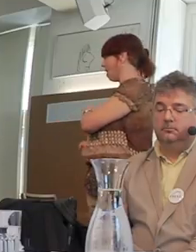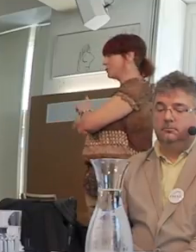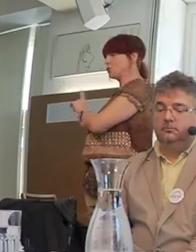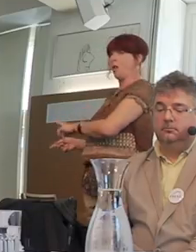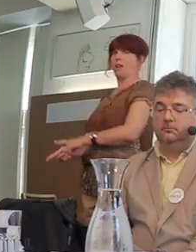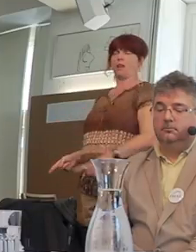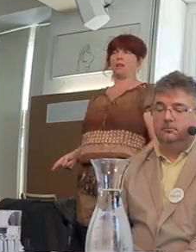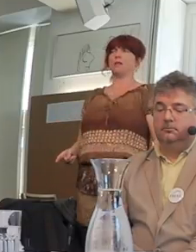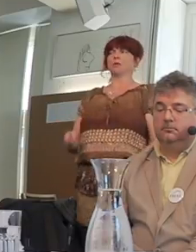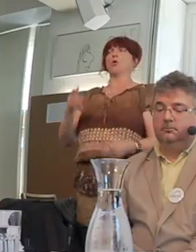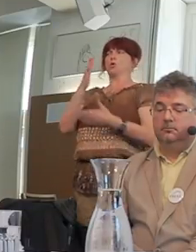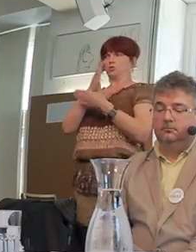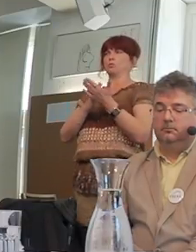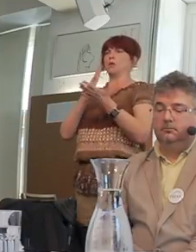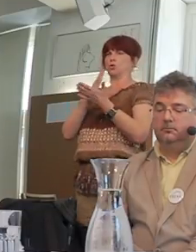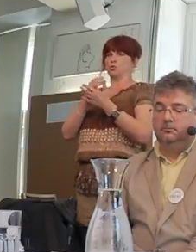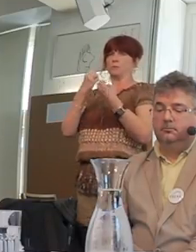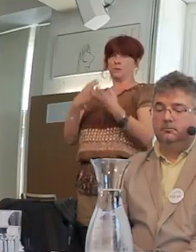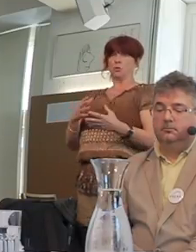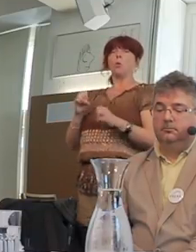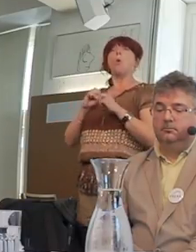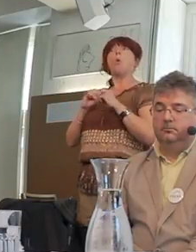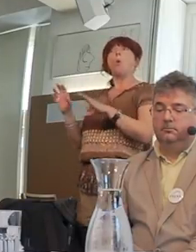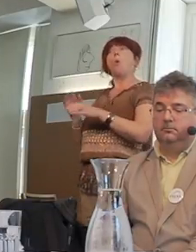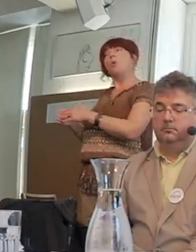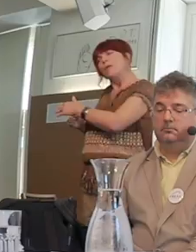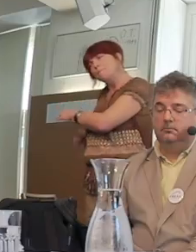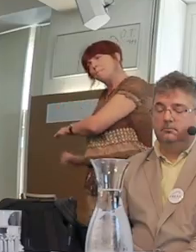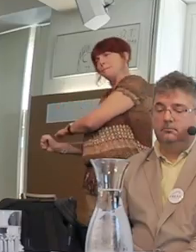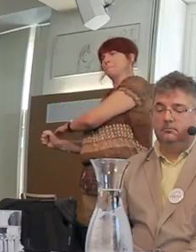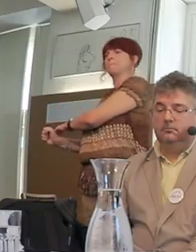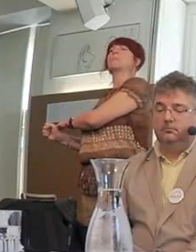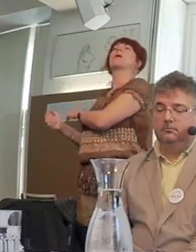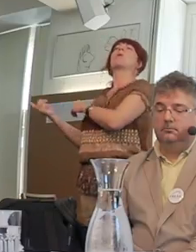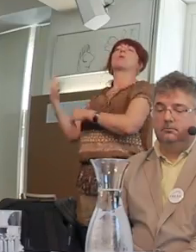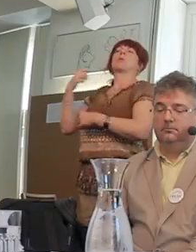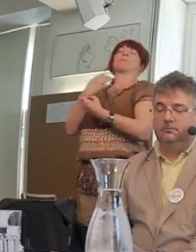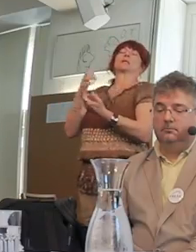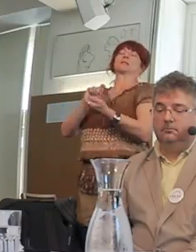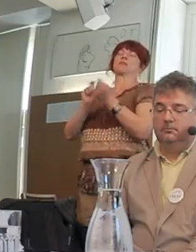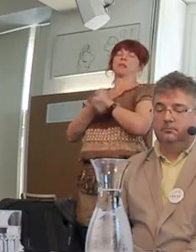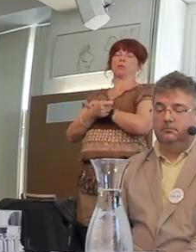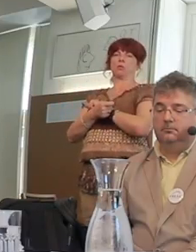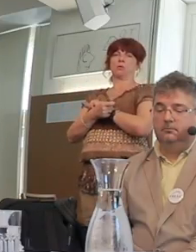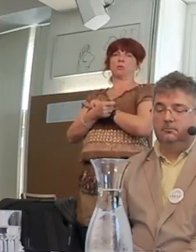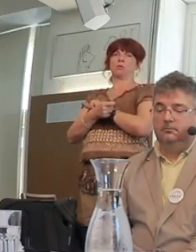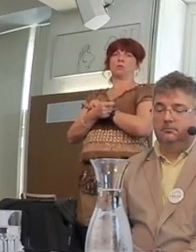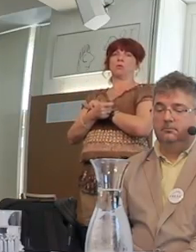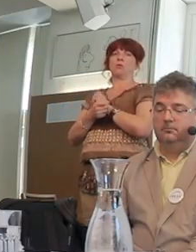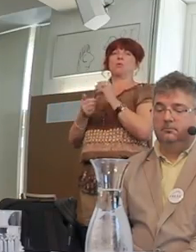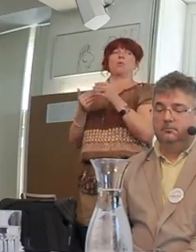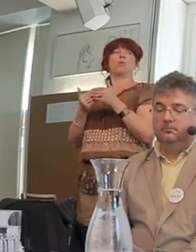Ich glaube, ohne Schubsen wird es nichts werden. Und bevor,